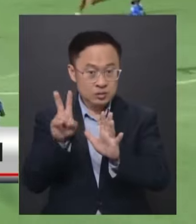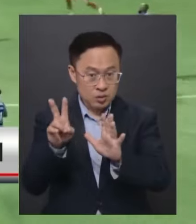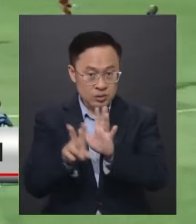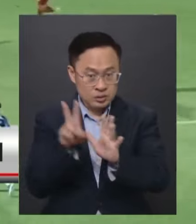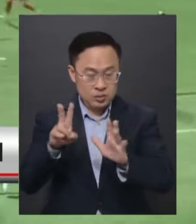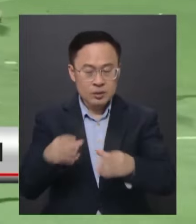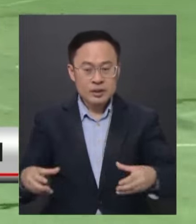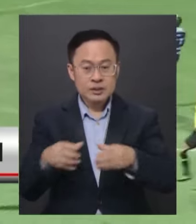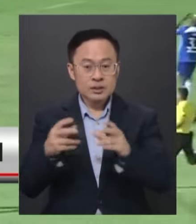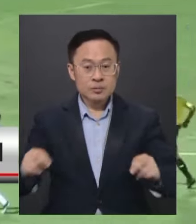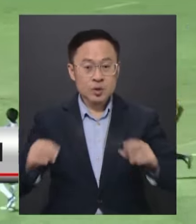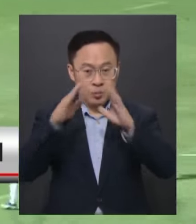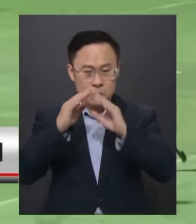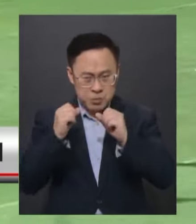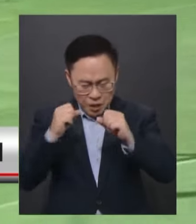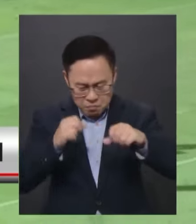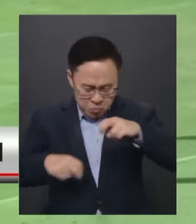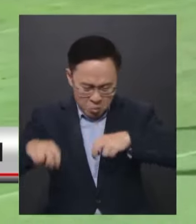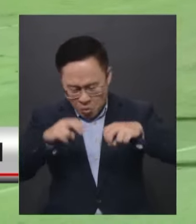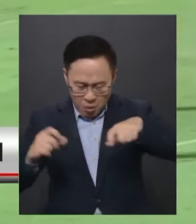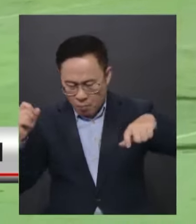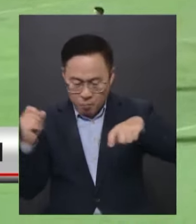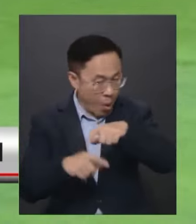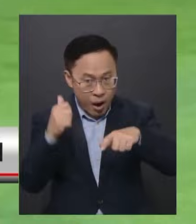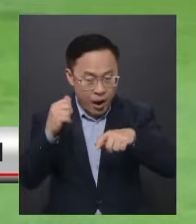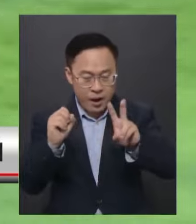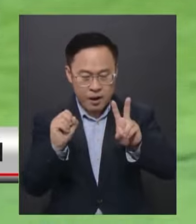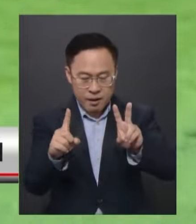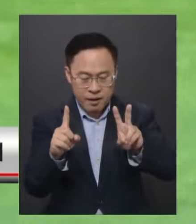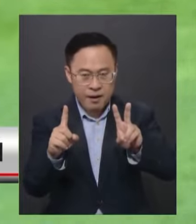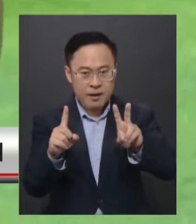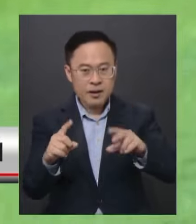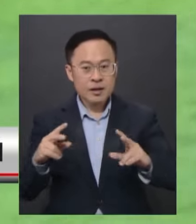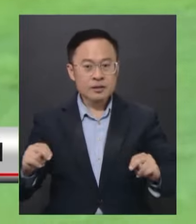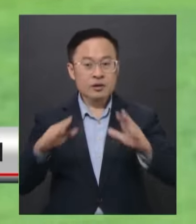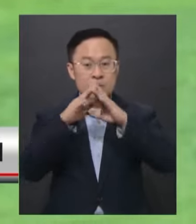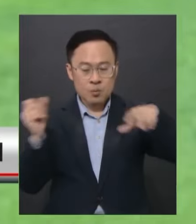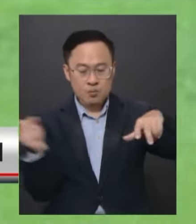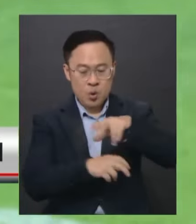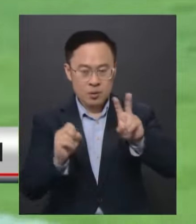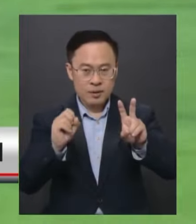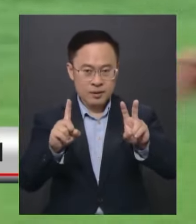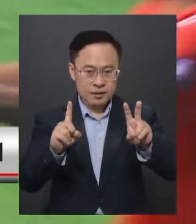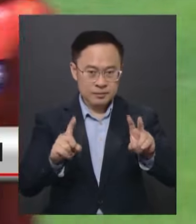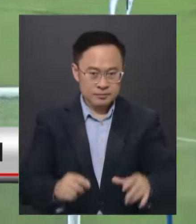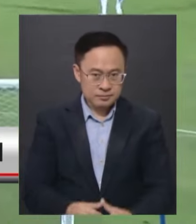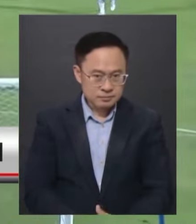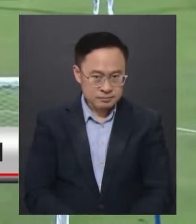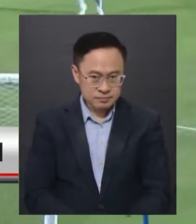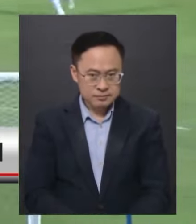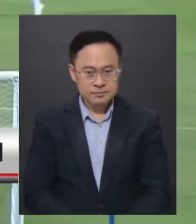ตีไขแตกได้สำเร็จจากกิตติศักดิ์พุจันทร์ค่ะทีมไล่มาเป็น 1ประตูต่อ 2แล้วนะ